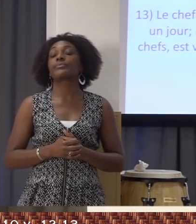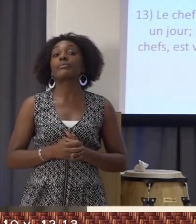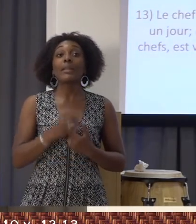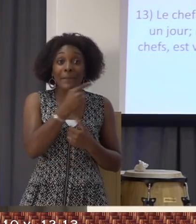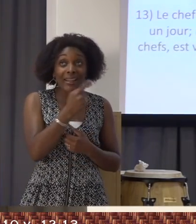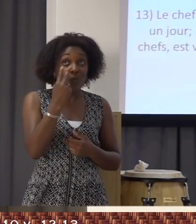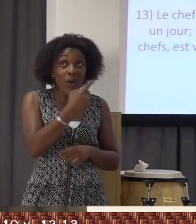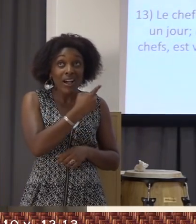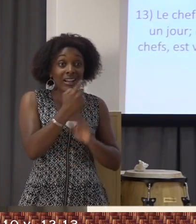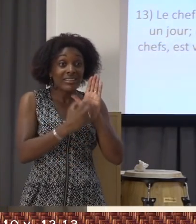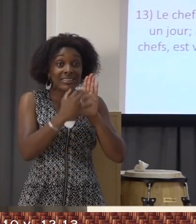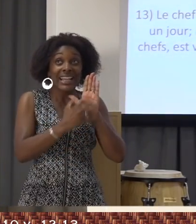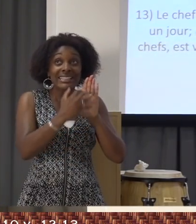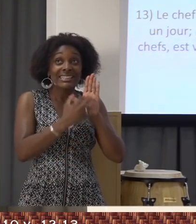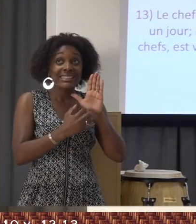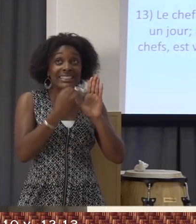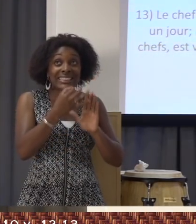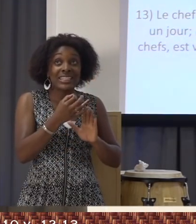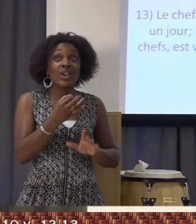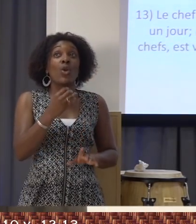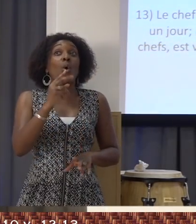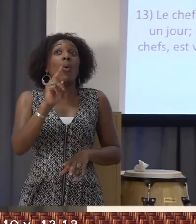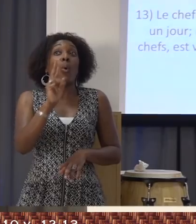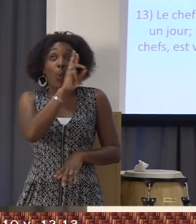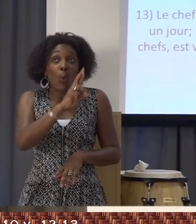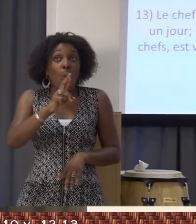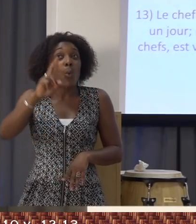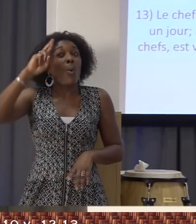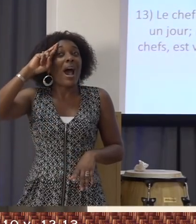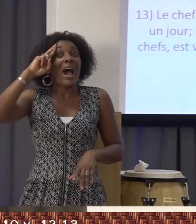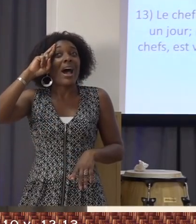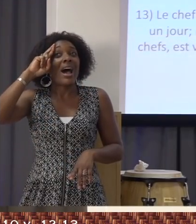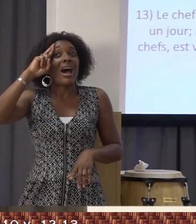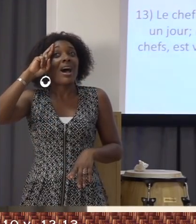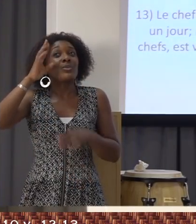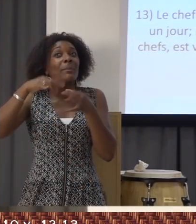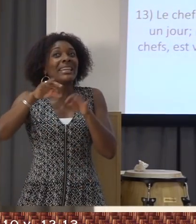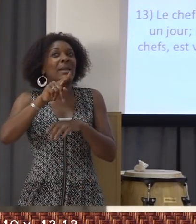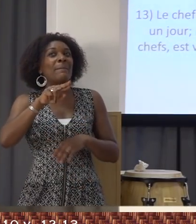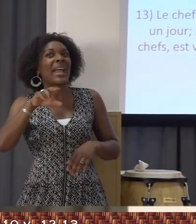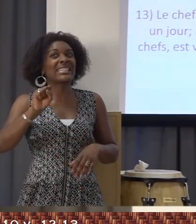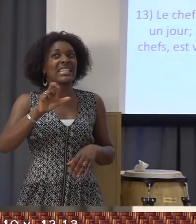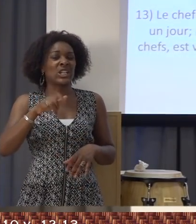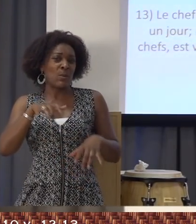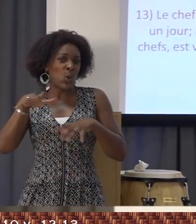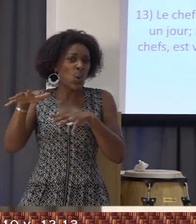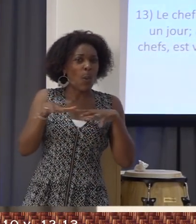dit que le roi ou le roi de Perse a résisté à l'ange. Il a eu un